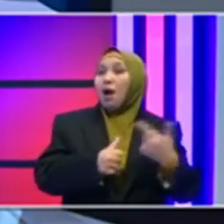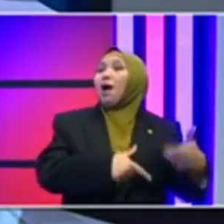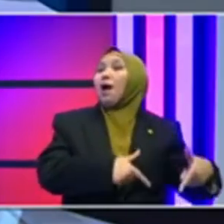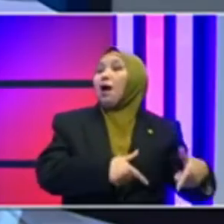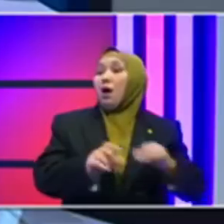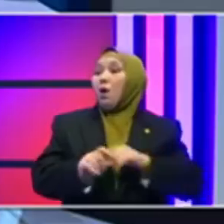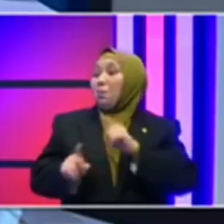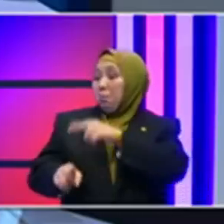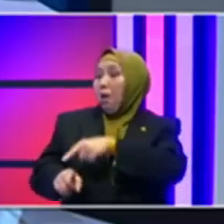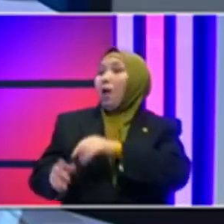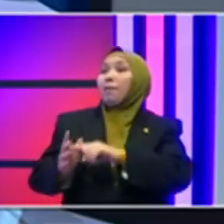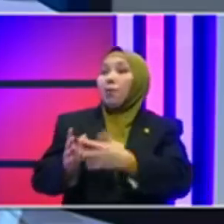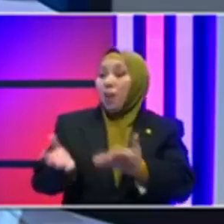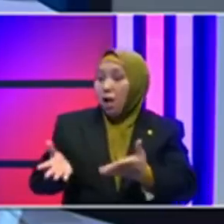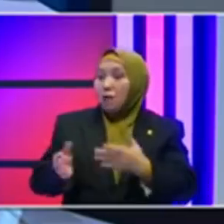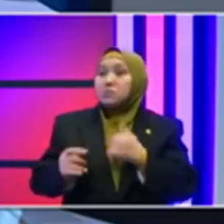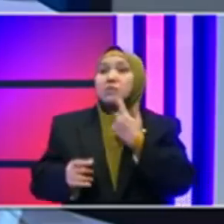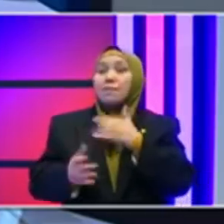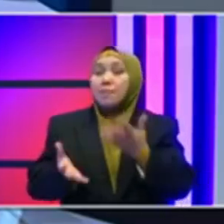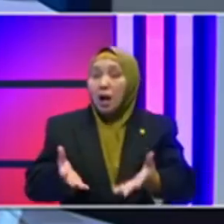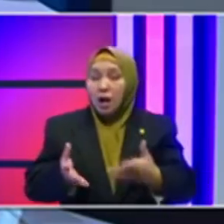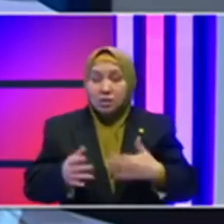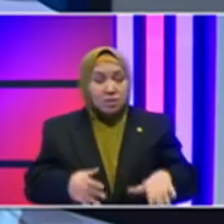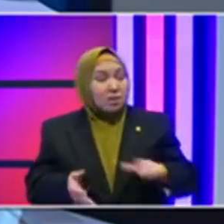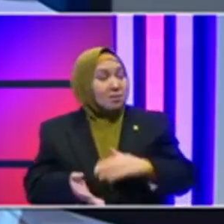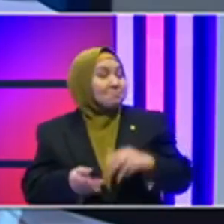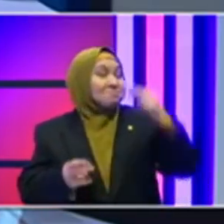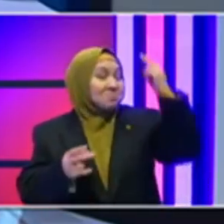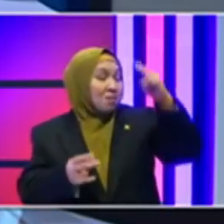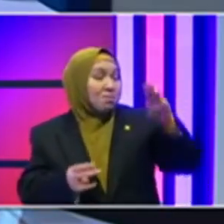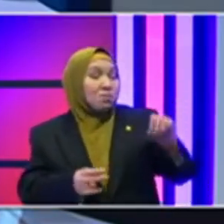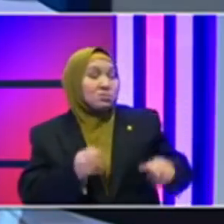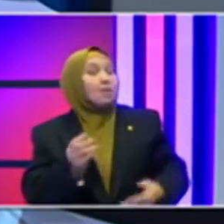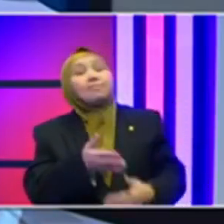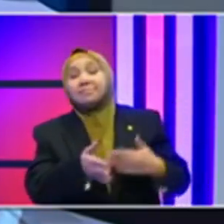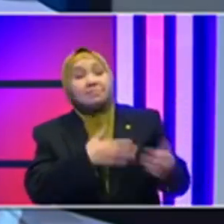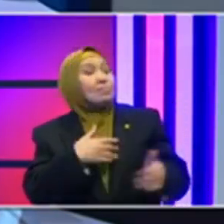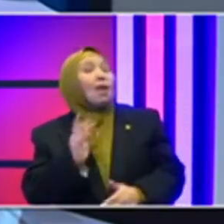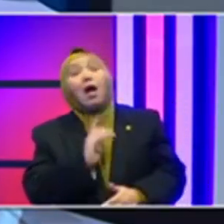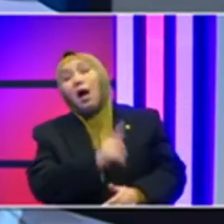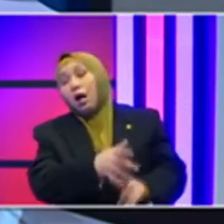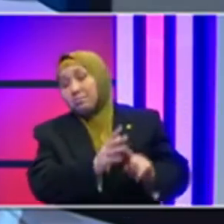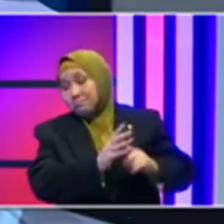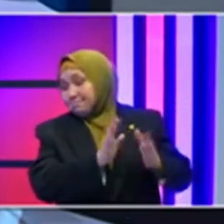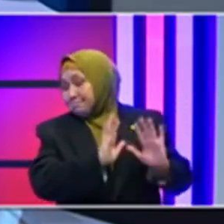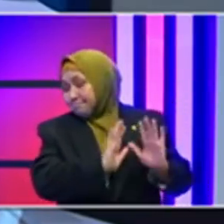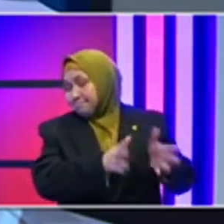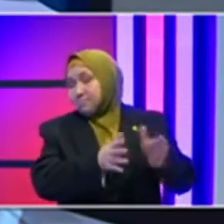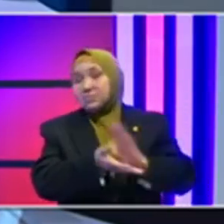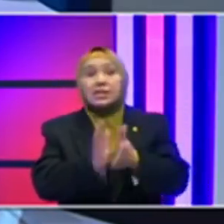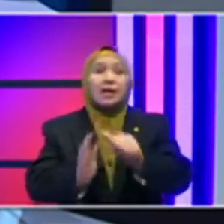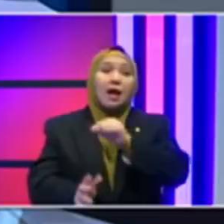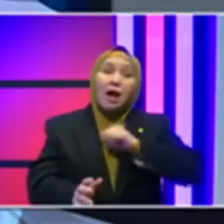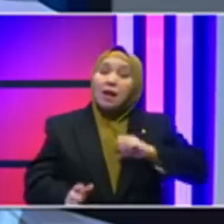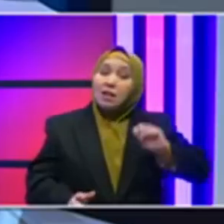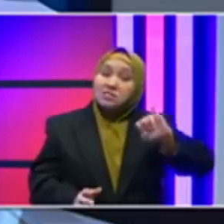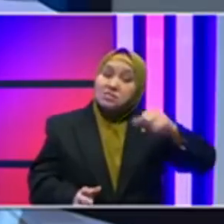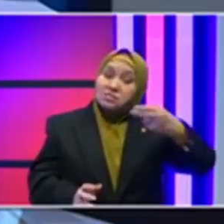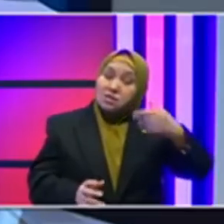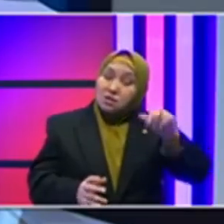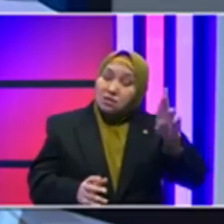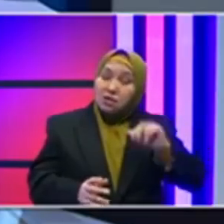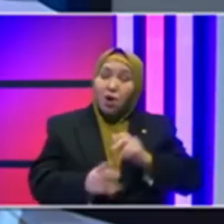lalu Nabi Musa Alaihi Salam mengatakan kalian muliakanlah dahulu kemudian ahli sihir ini yang